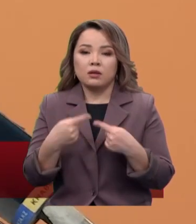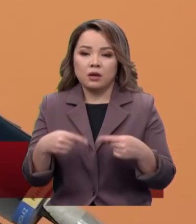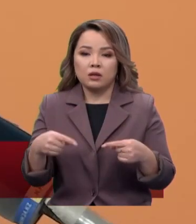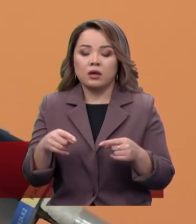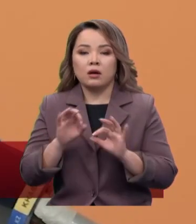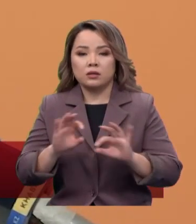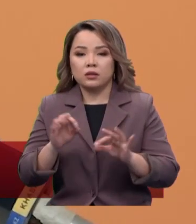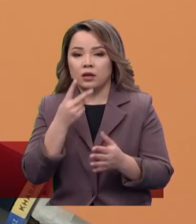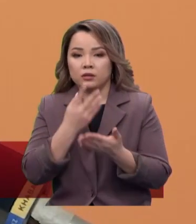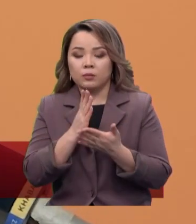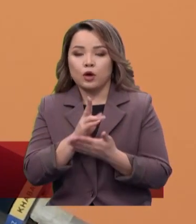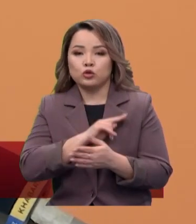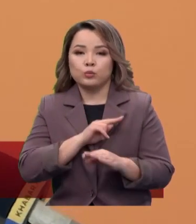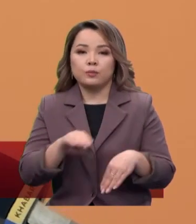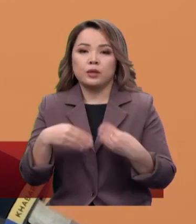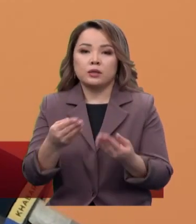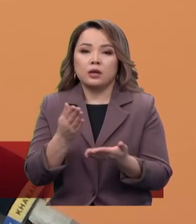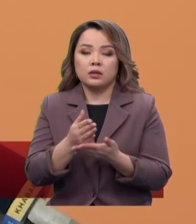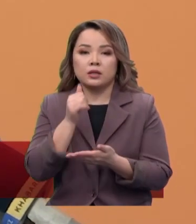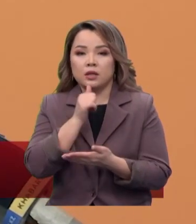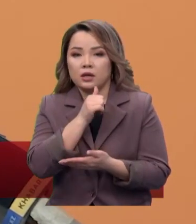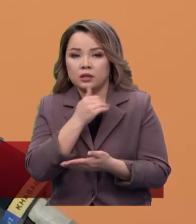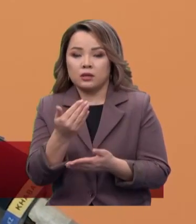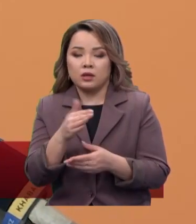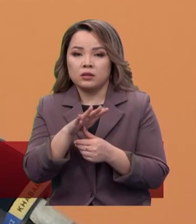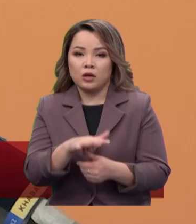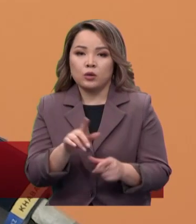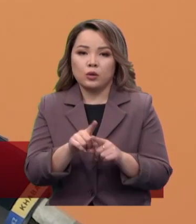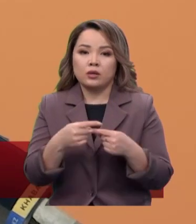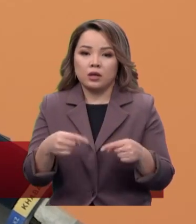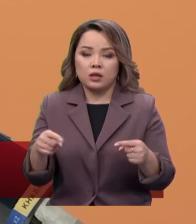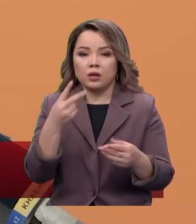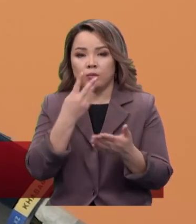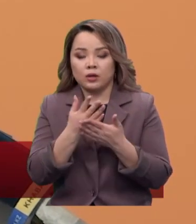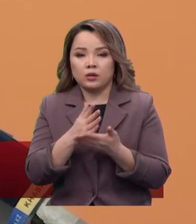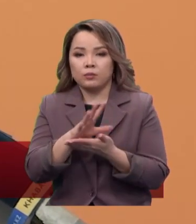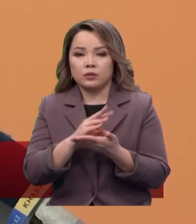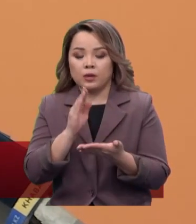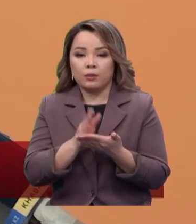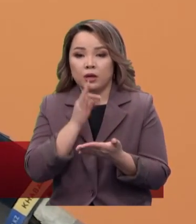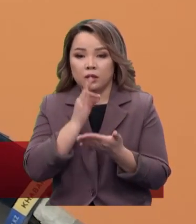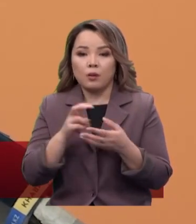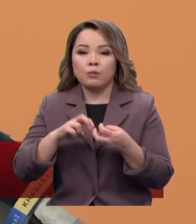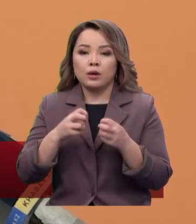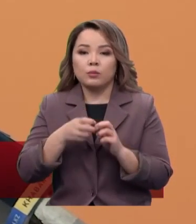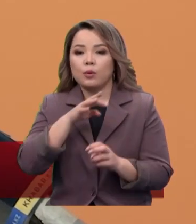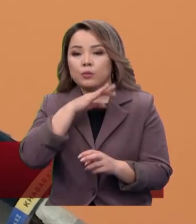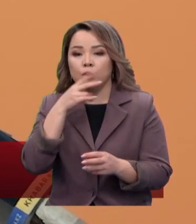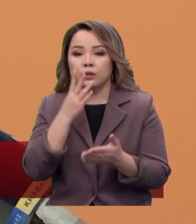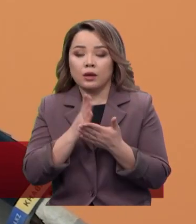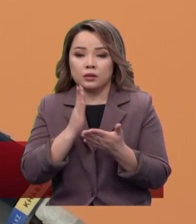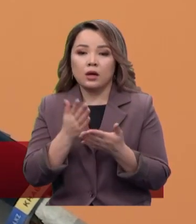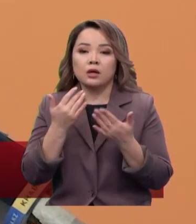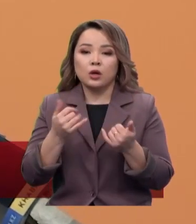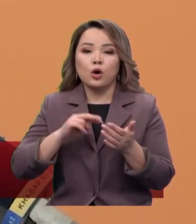мысалға, жұмыс берушілердің тарапынан жасырын дискриминацияларын түрлерін бар екен, оны жоққа шығыруға болмайды, ондай проблема бар. Осы ретте